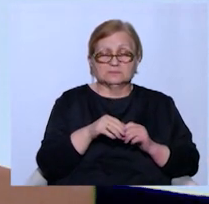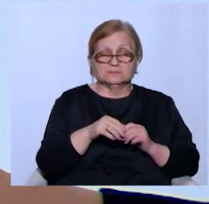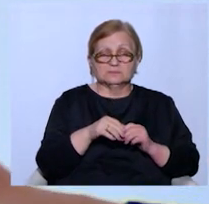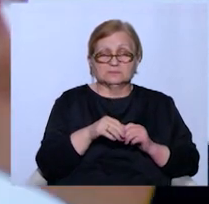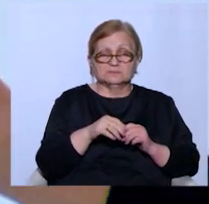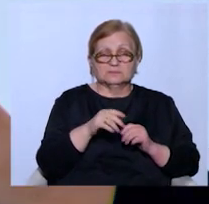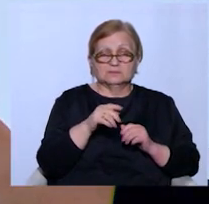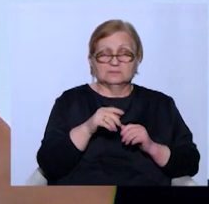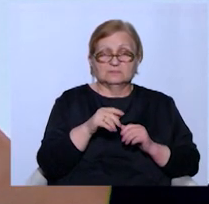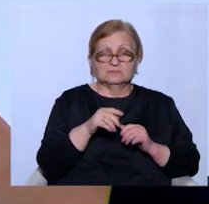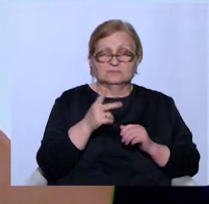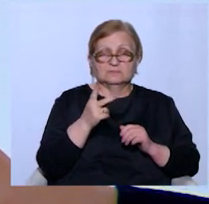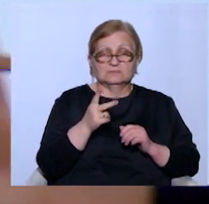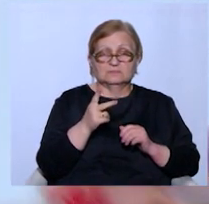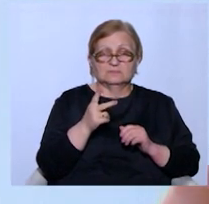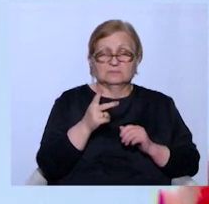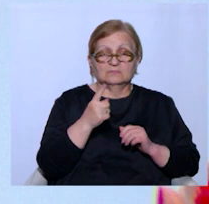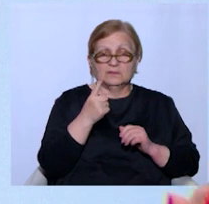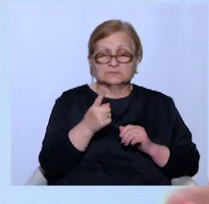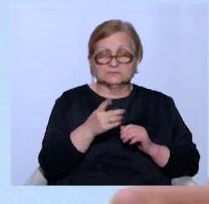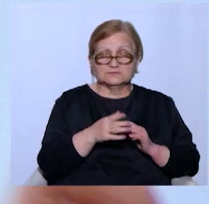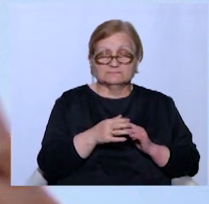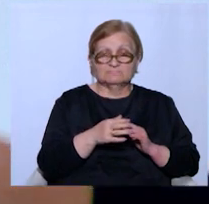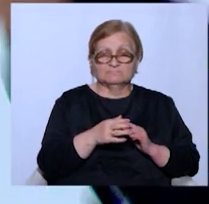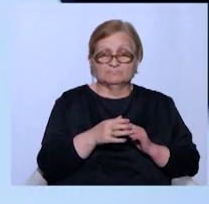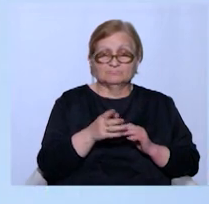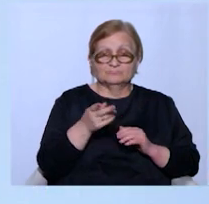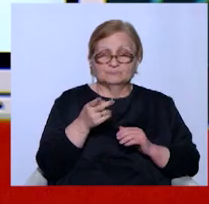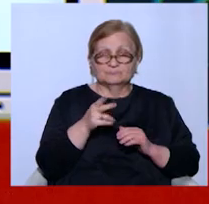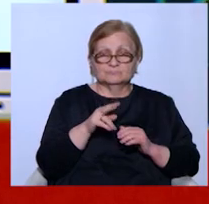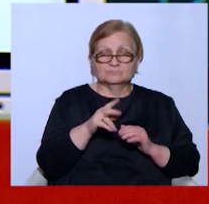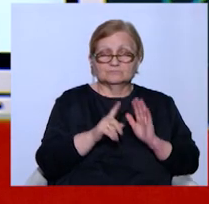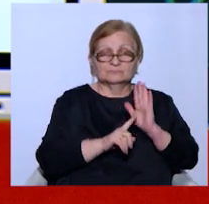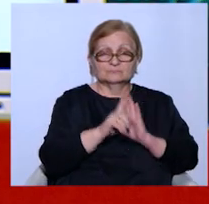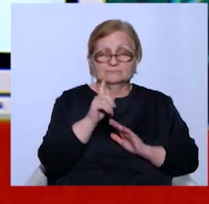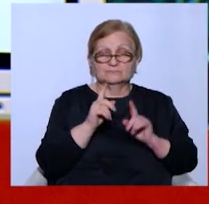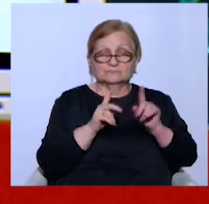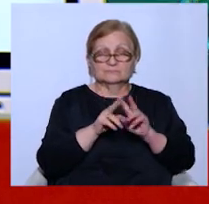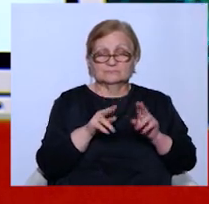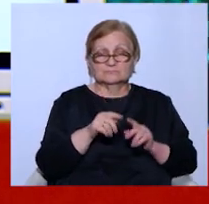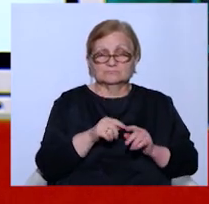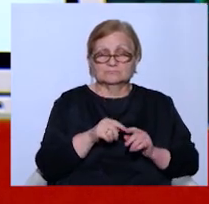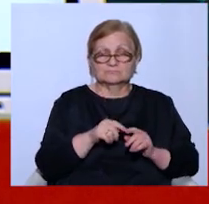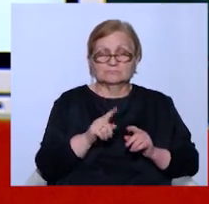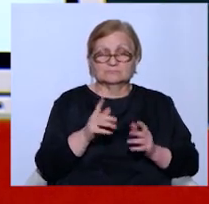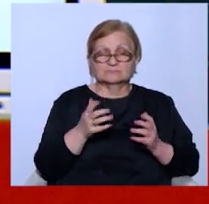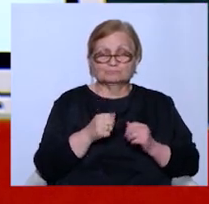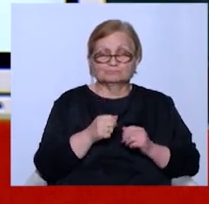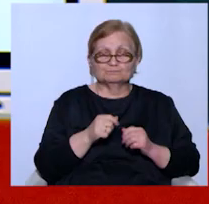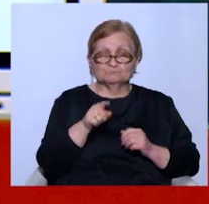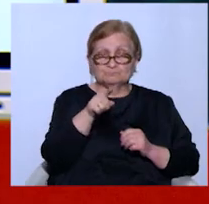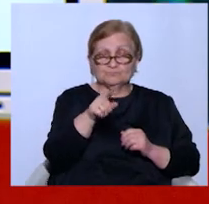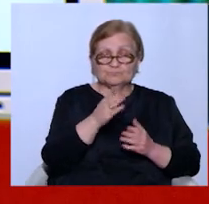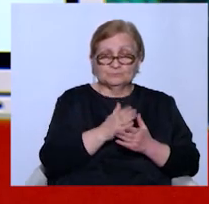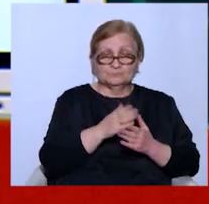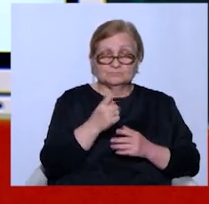აი აქ 2ჯერ 5, ხო, იგივე 2ჯერ 5ჯერ 1. გაურკეცებული საწყის ფორმულას რომ დავამსგავსო. ესე იგი რა მივიღე? რადგან აქ მაქვს